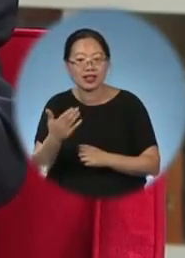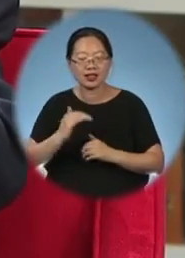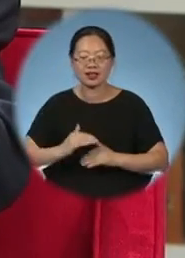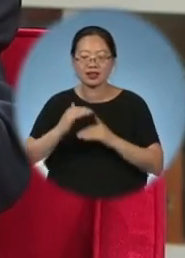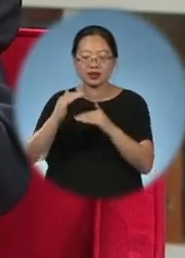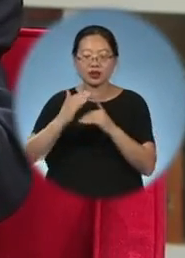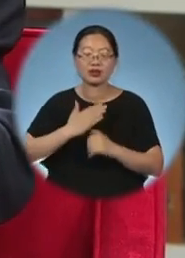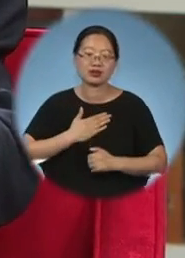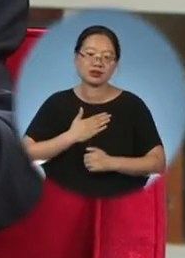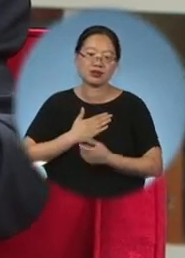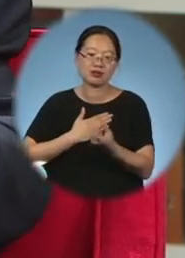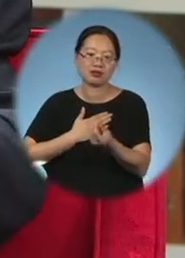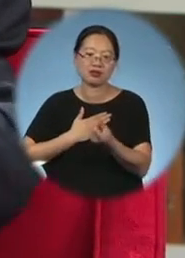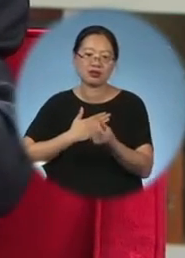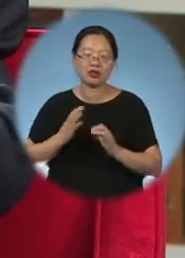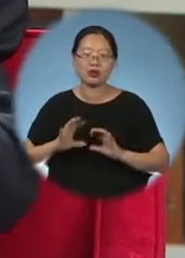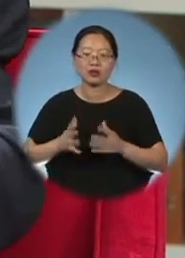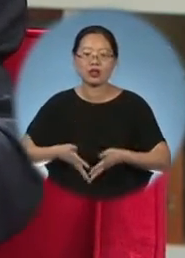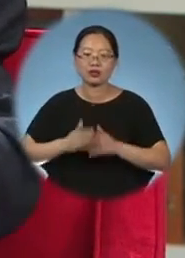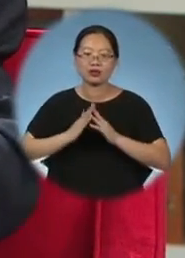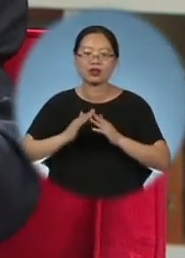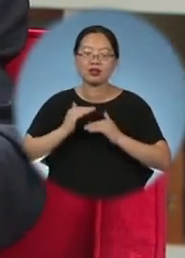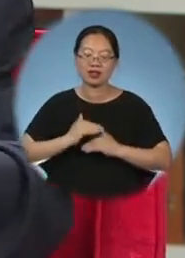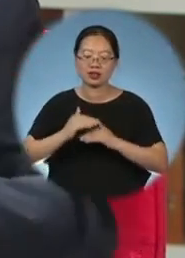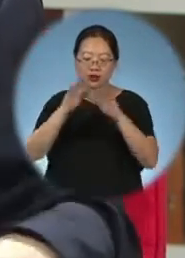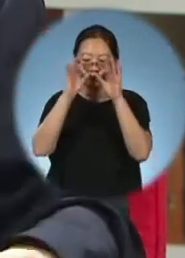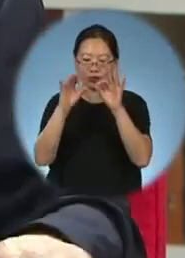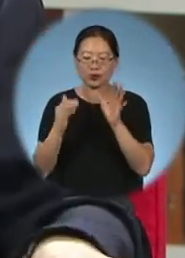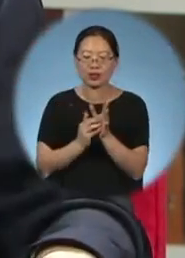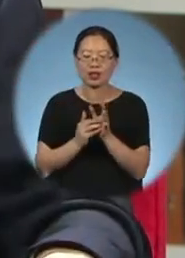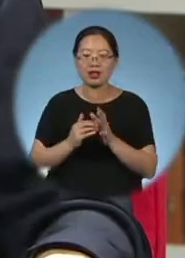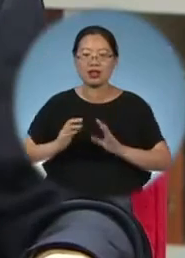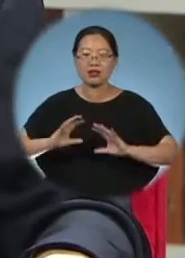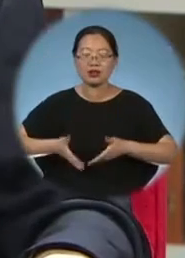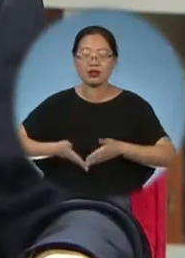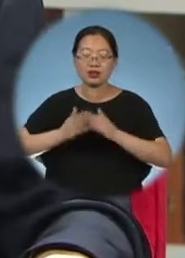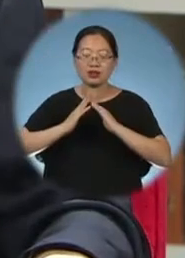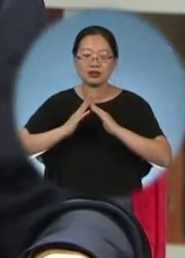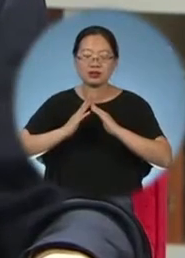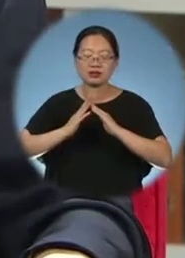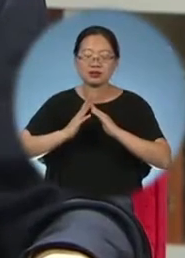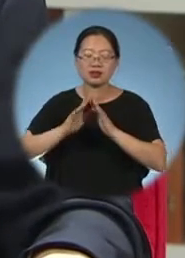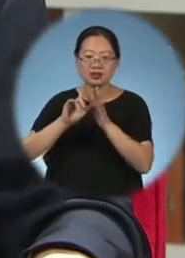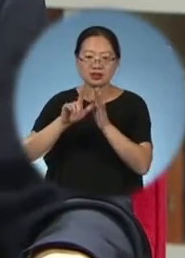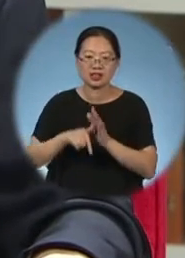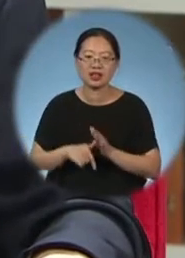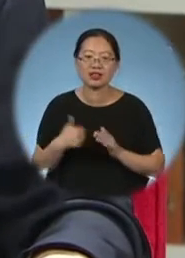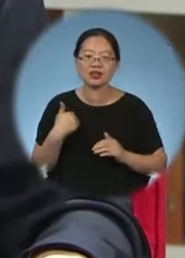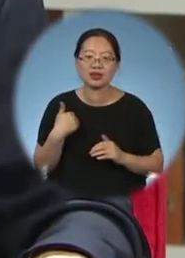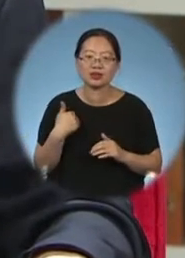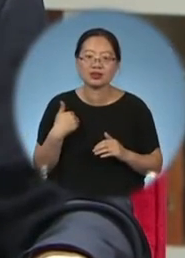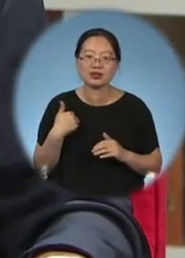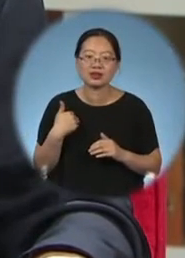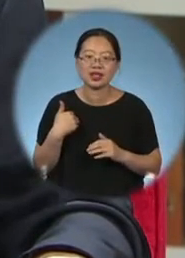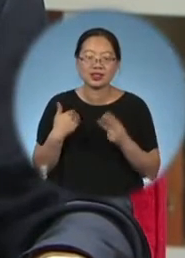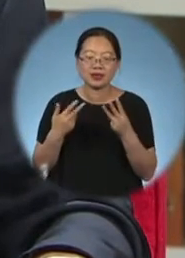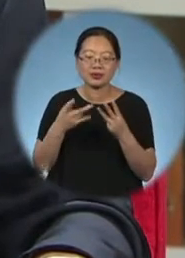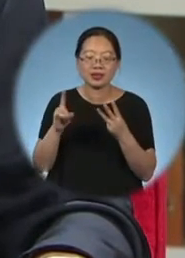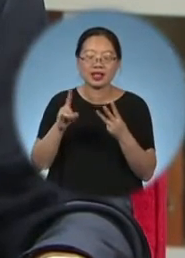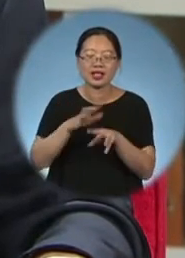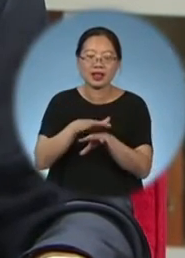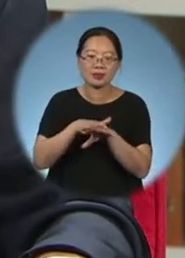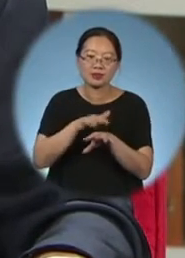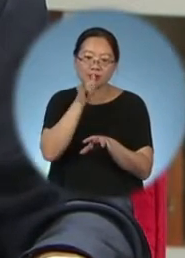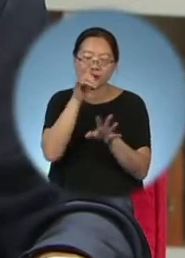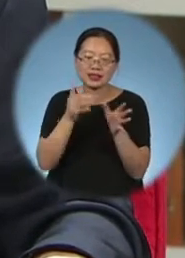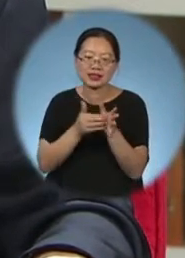과정이 저는 이제 국가 건설 과정이라고 보는 거예요. 그러니까 국가 건설에는 저는 3대 인프라가 있는데